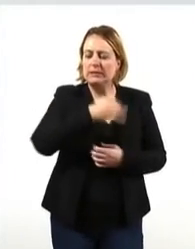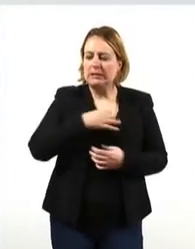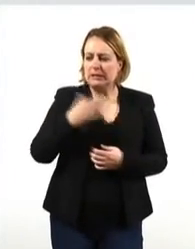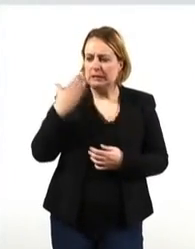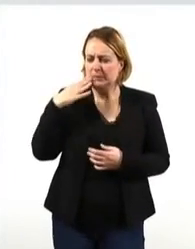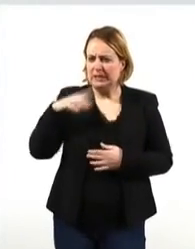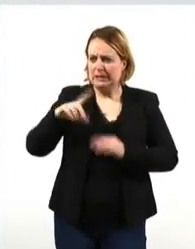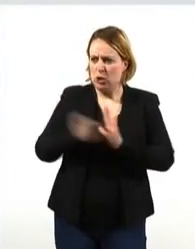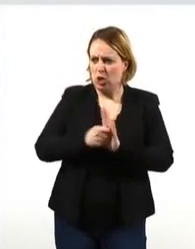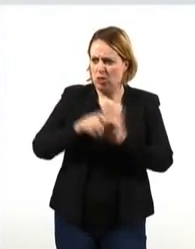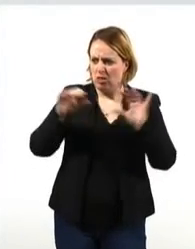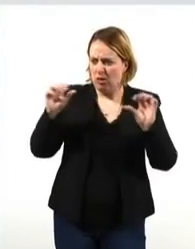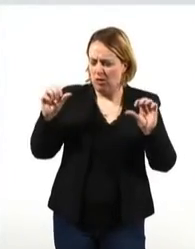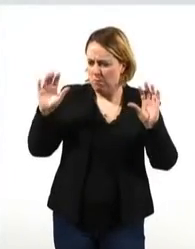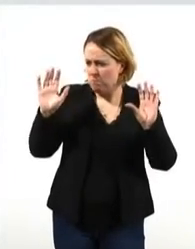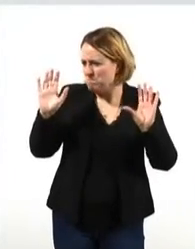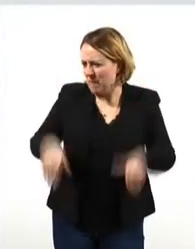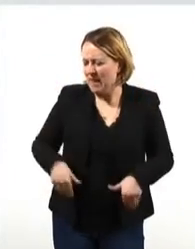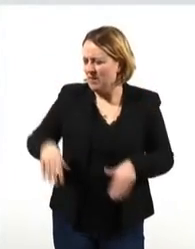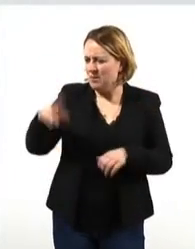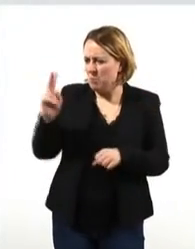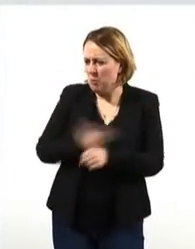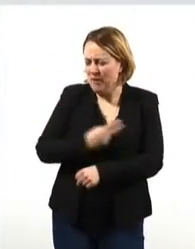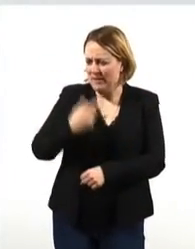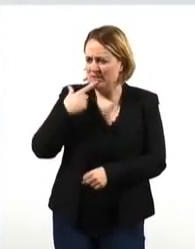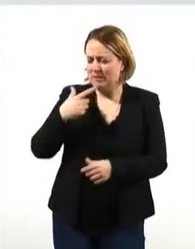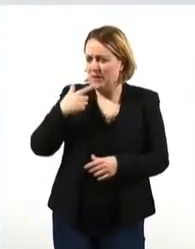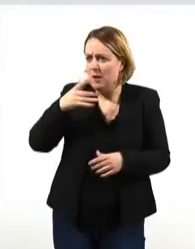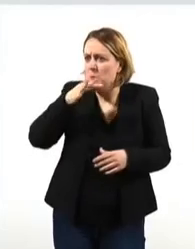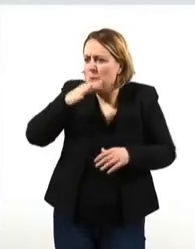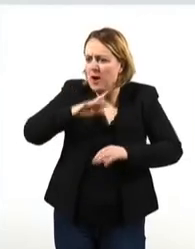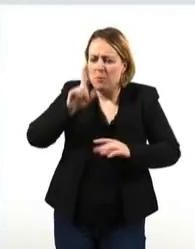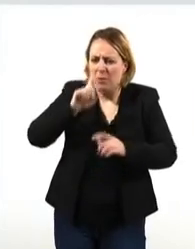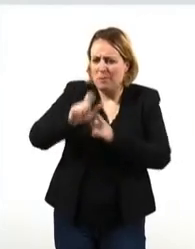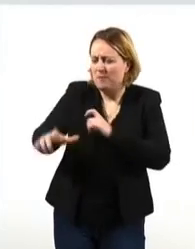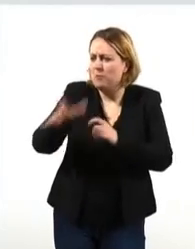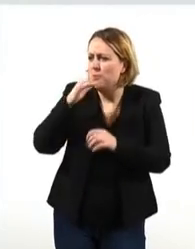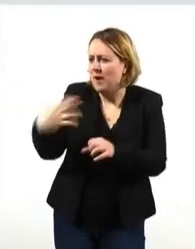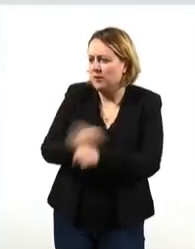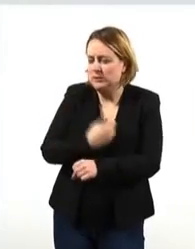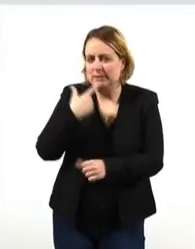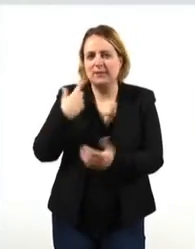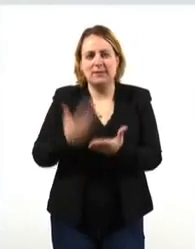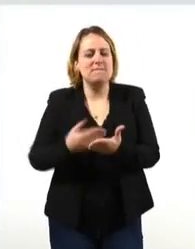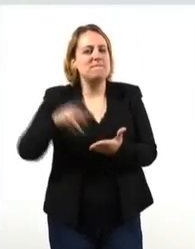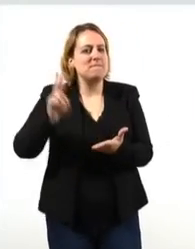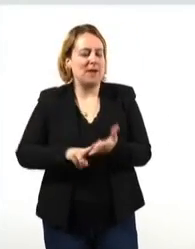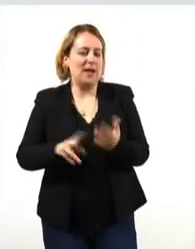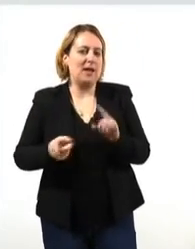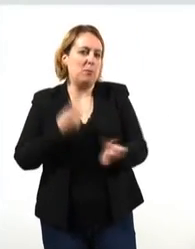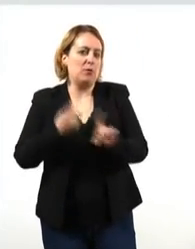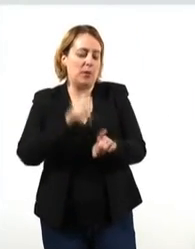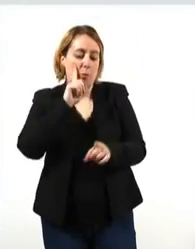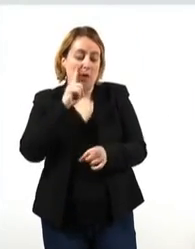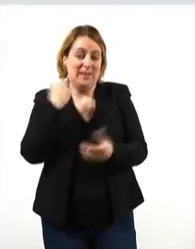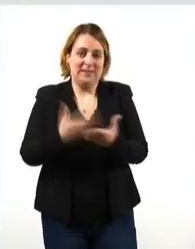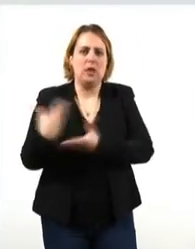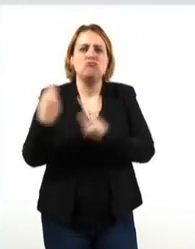moindre mauvaise note. Donc c'est un vrai sujet qu'il faut qu'on puisse creuser avec vous. Après, je pense aussi